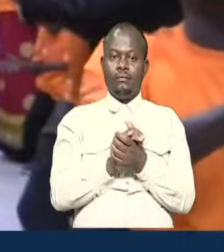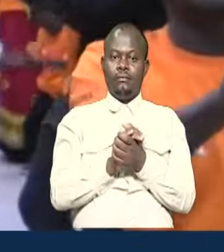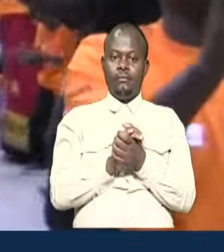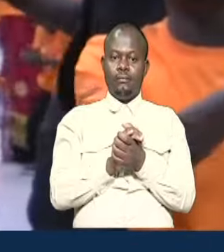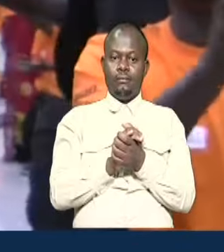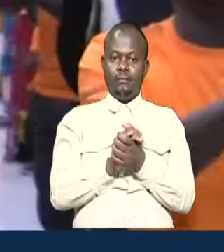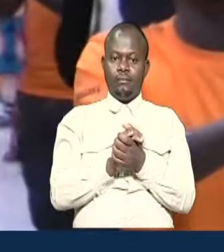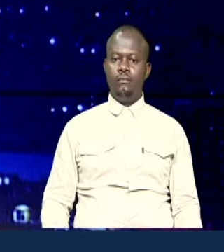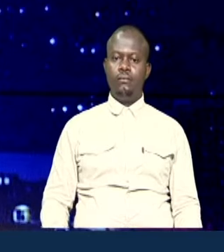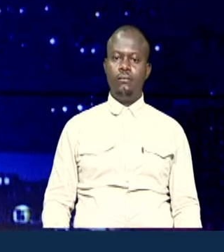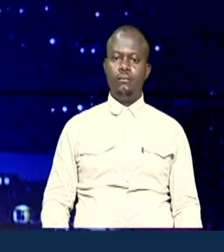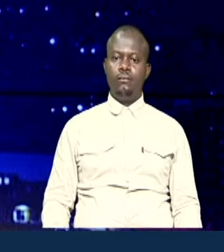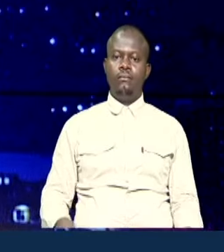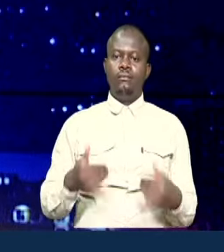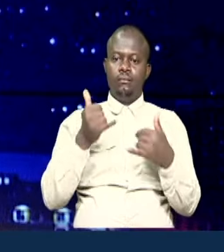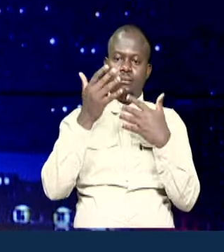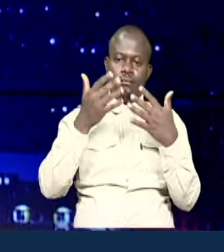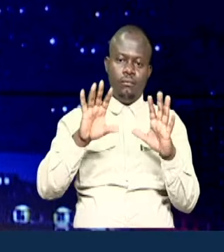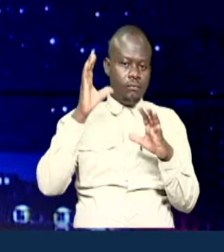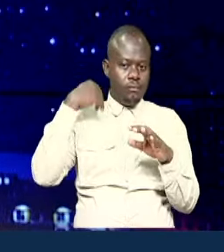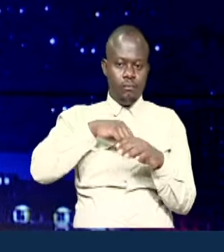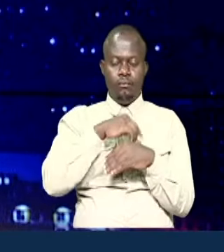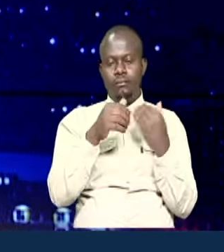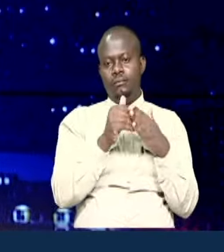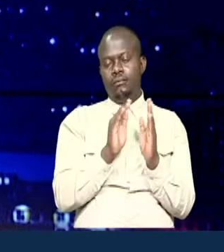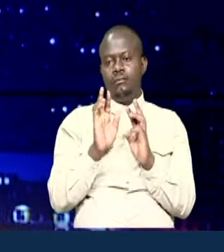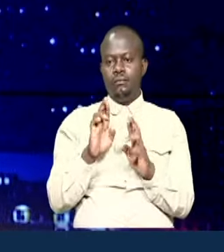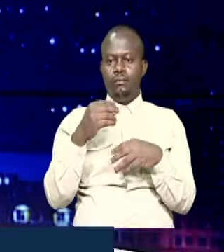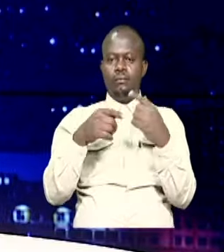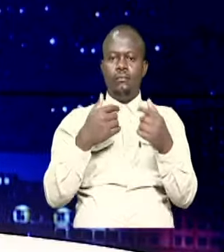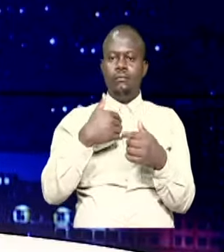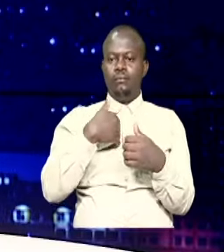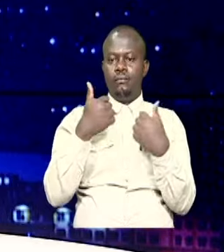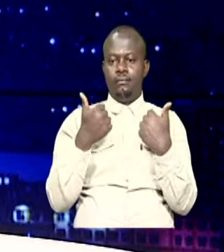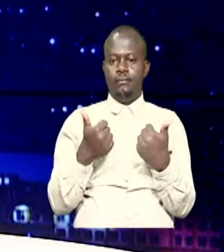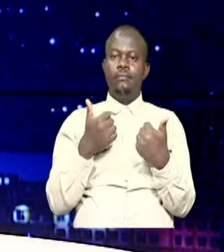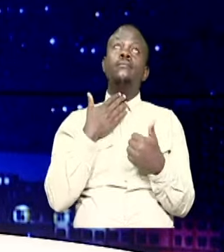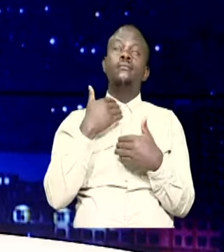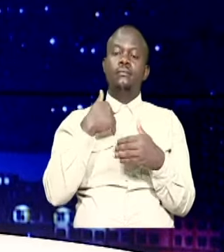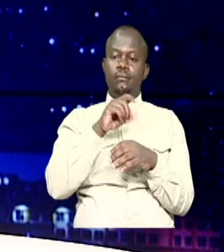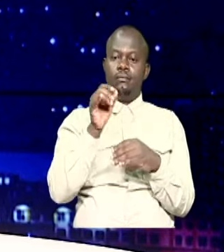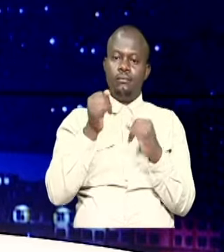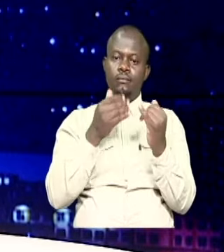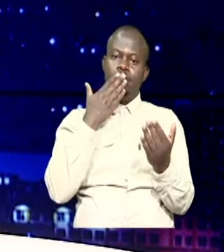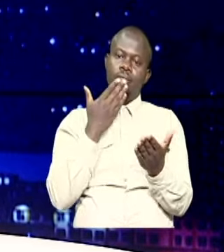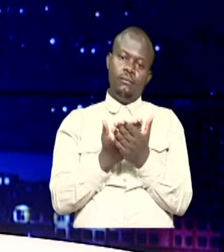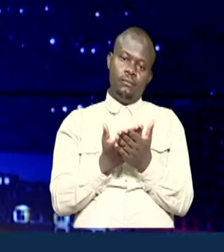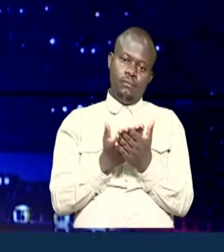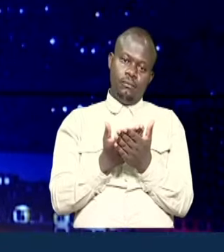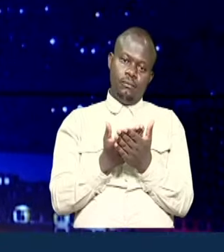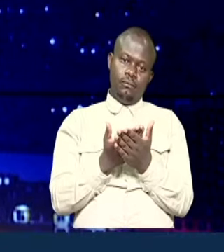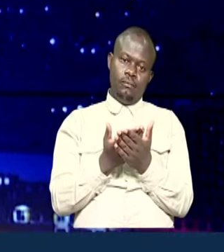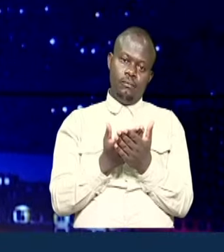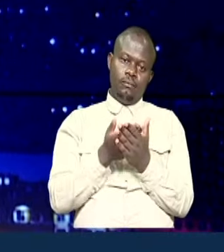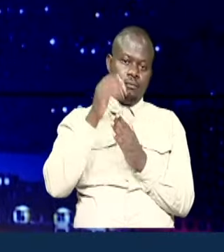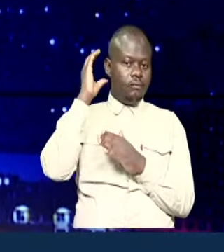Murangije Maria, i Kigali. Naha dusoreje amakuru twari twabateguriye, twizere ko mukomeje kumererwa neza, tubifurize kugira weekend nziza.